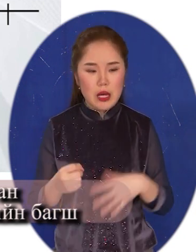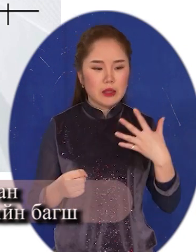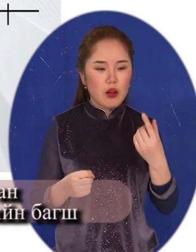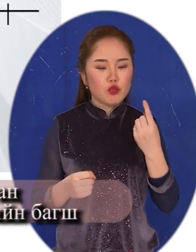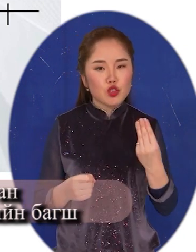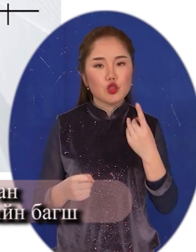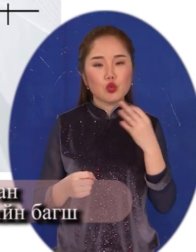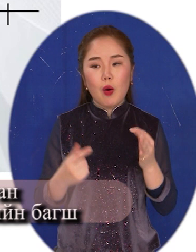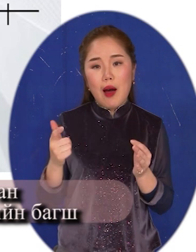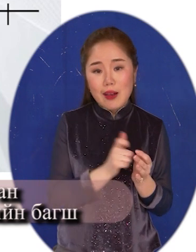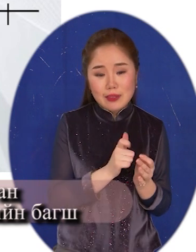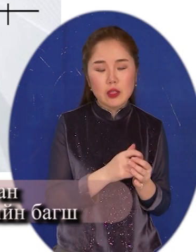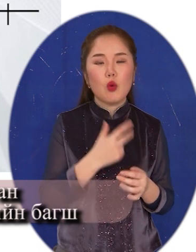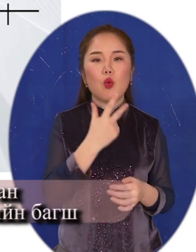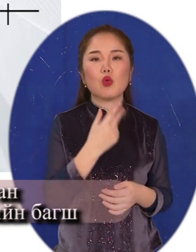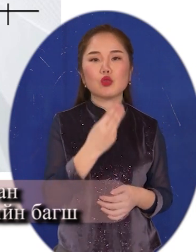800-ден